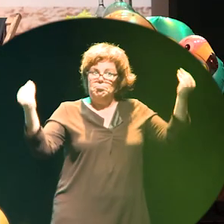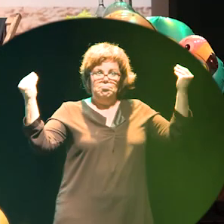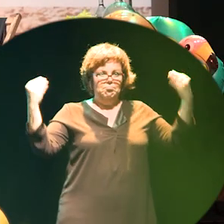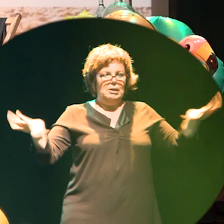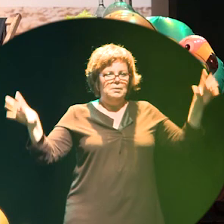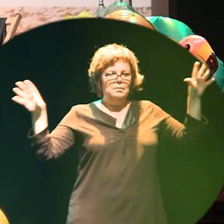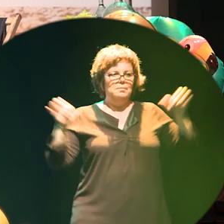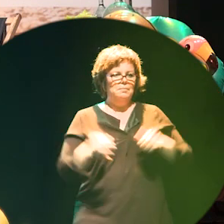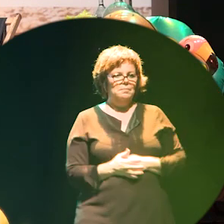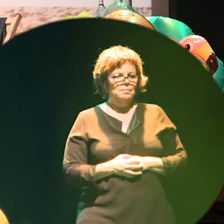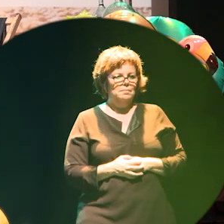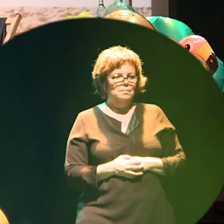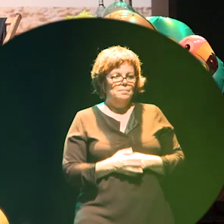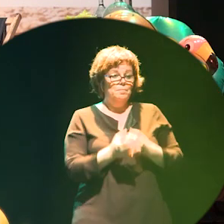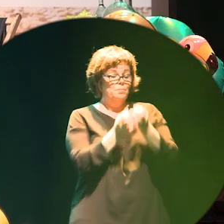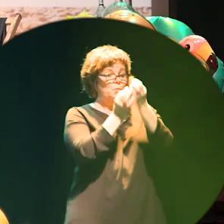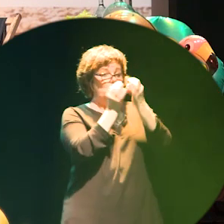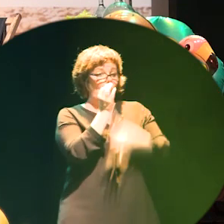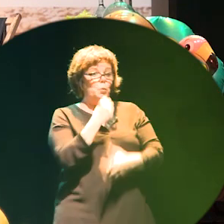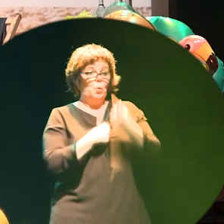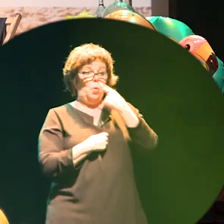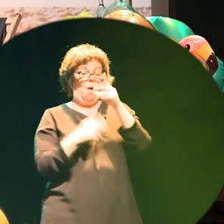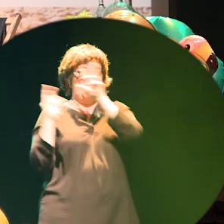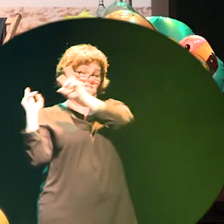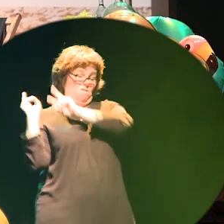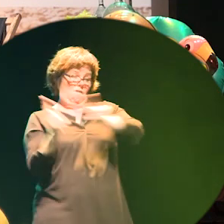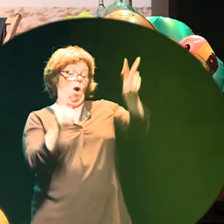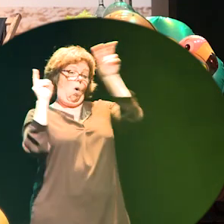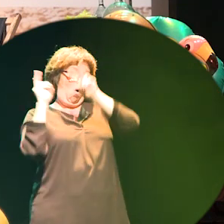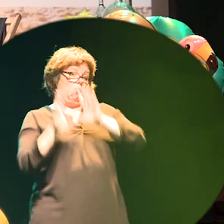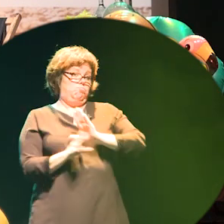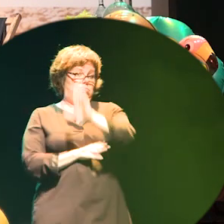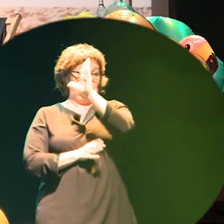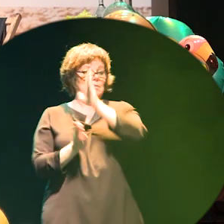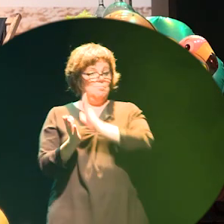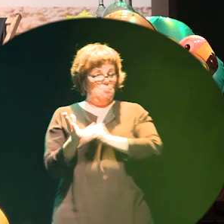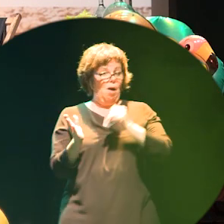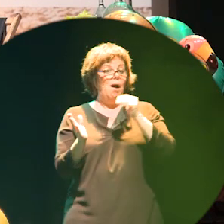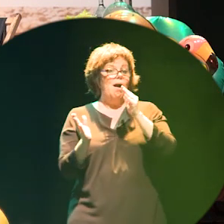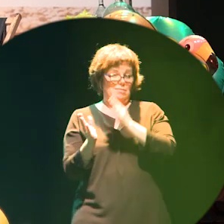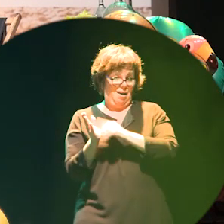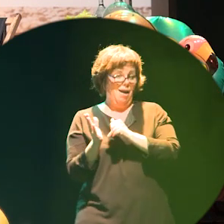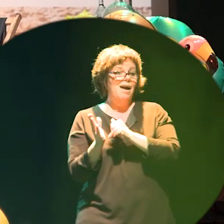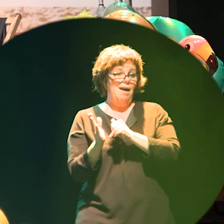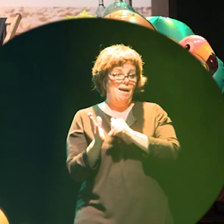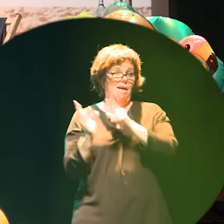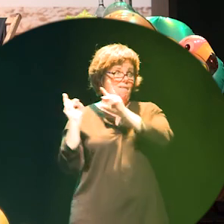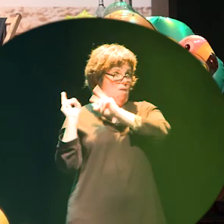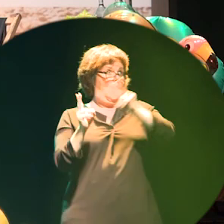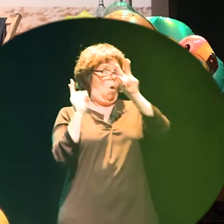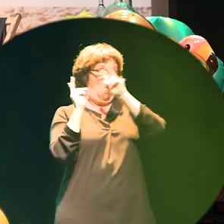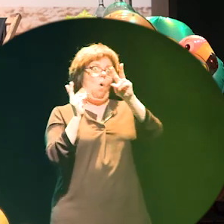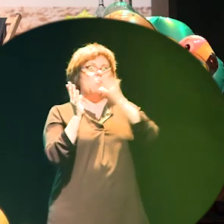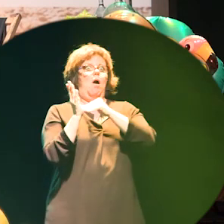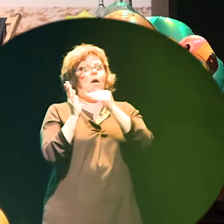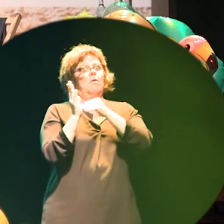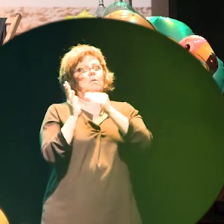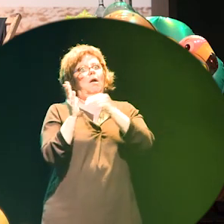Donc pour conclure, ce que le Mistral phytoplancton, ou ce que le Mistral phytoplancton, le Mistral, le grand maître, ce vent